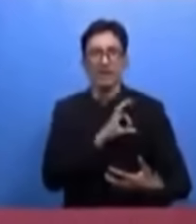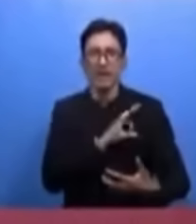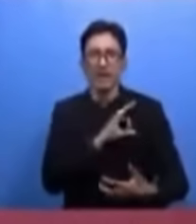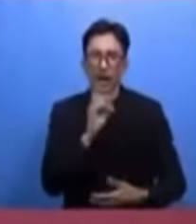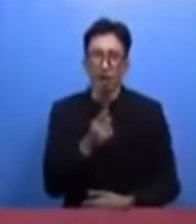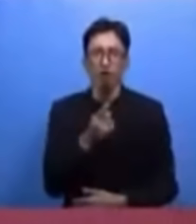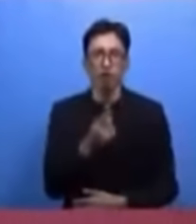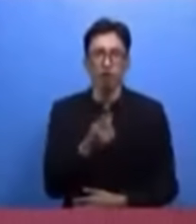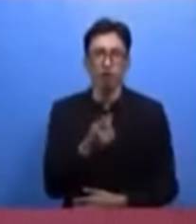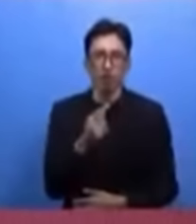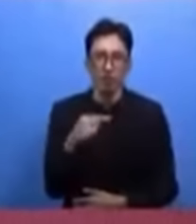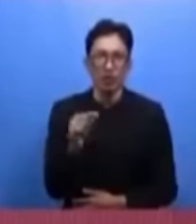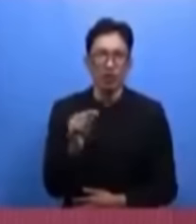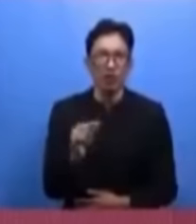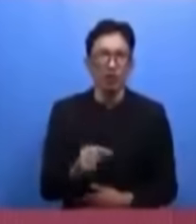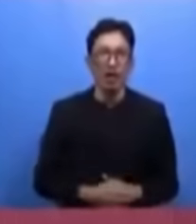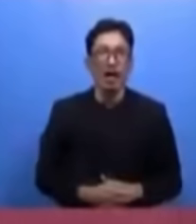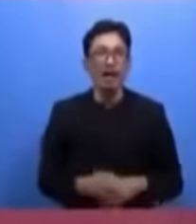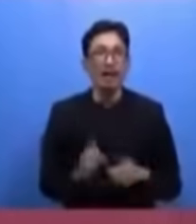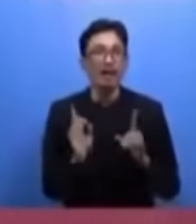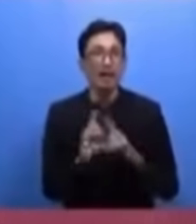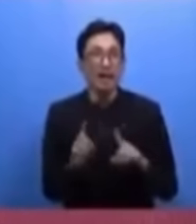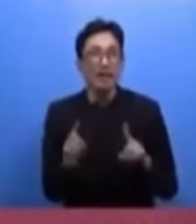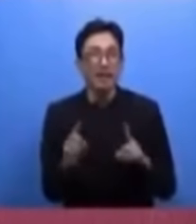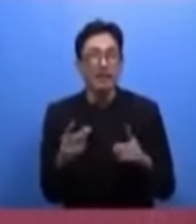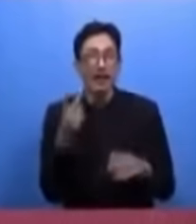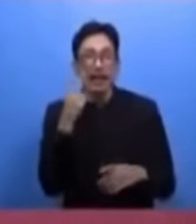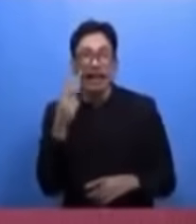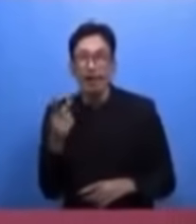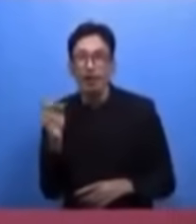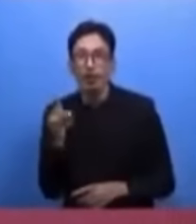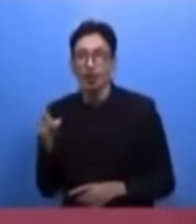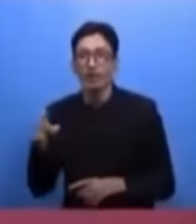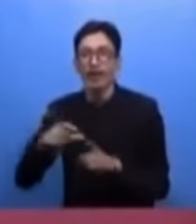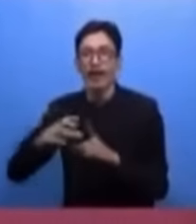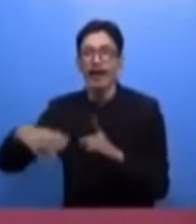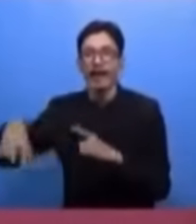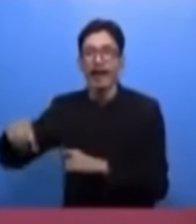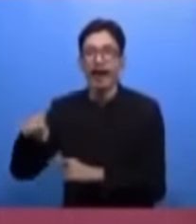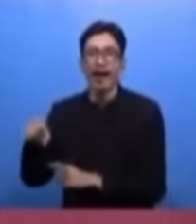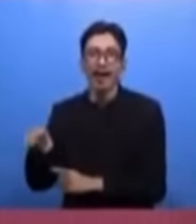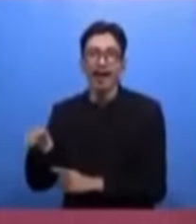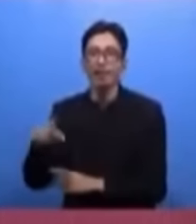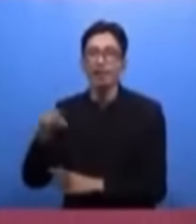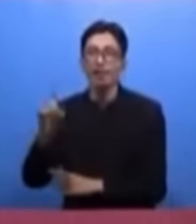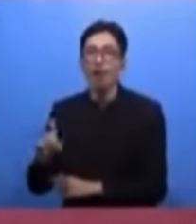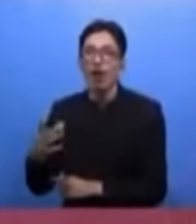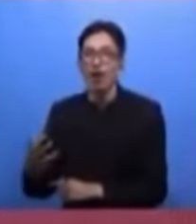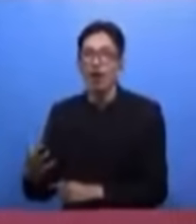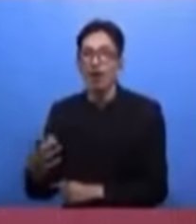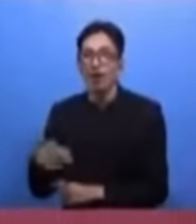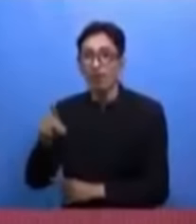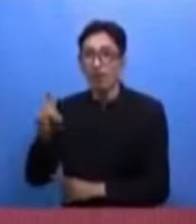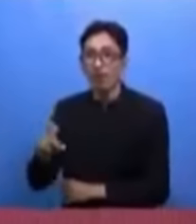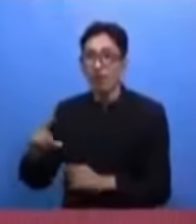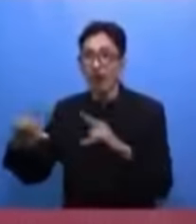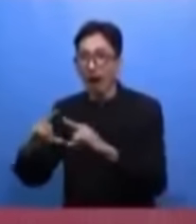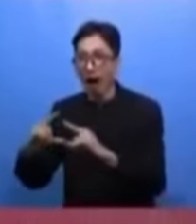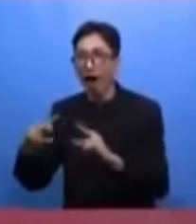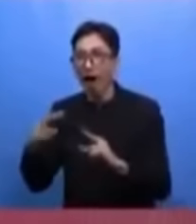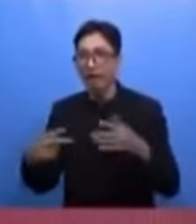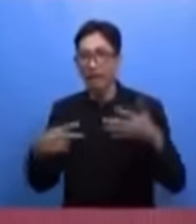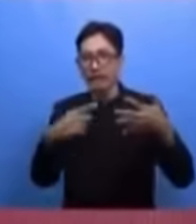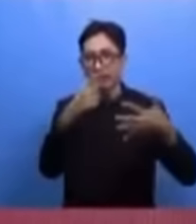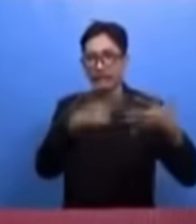keharusan. Tentunya, tapi disesuaikan dengan kondisi daerah. Kalau suatu daerah kebutuhannya A, maka visi misi kita harus menjawab